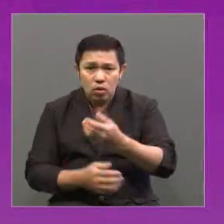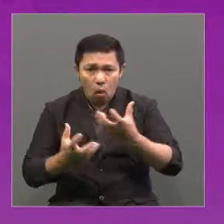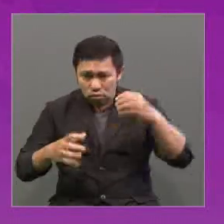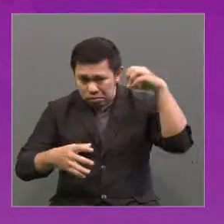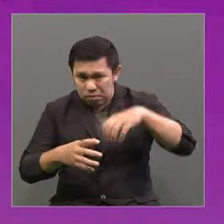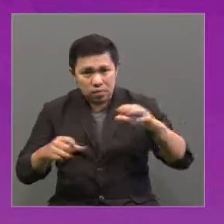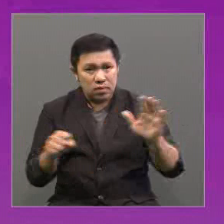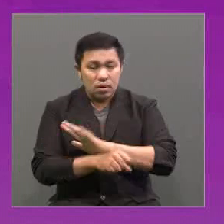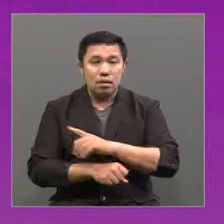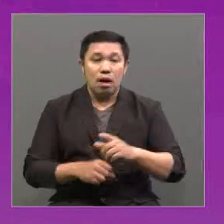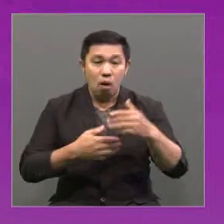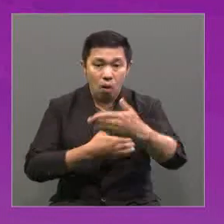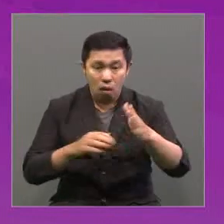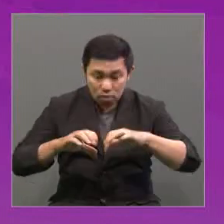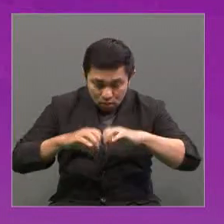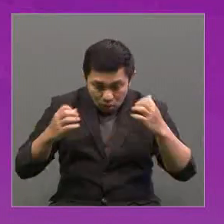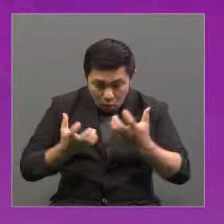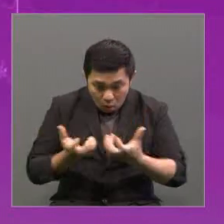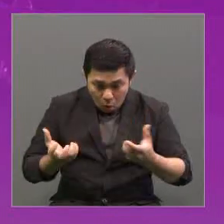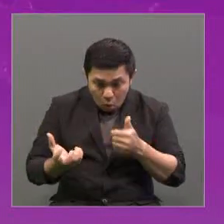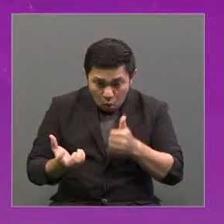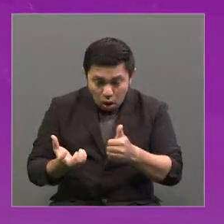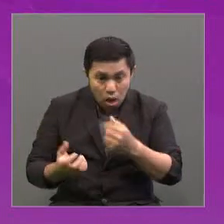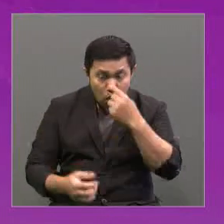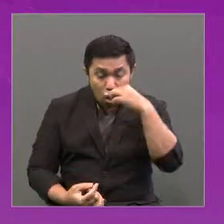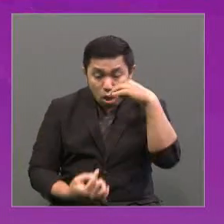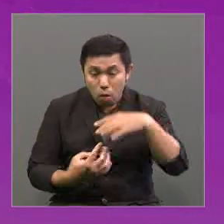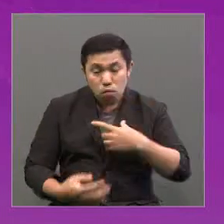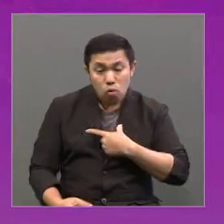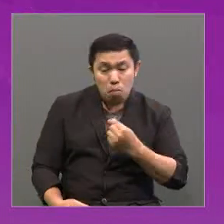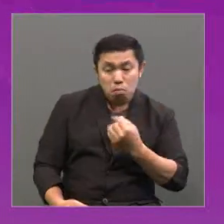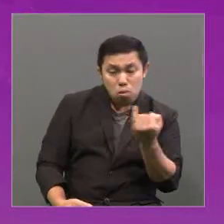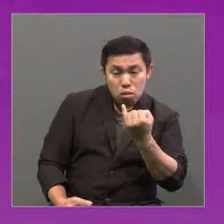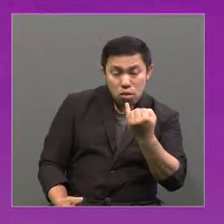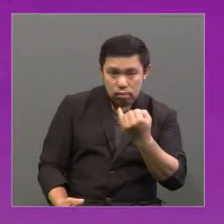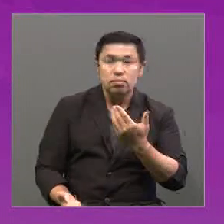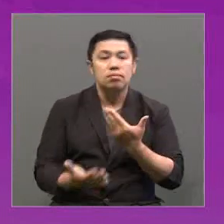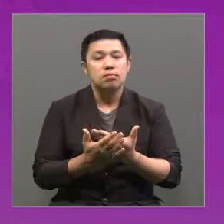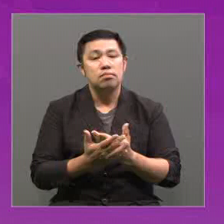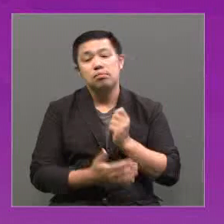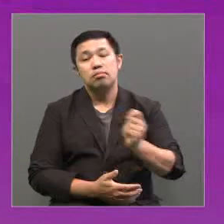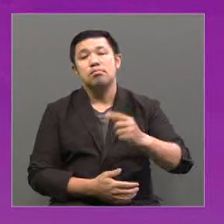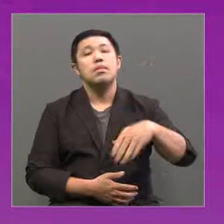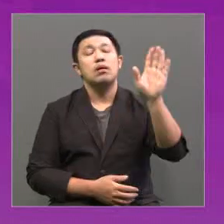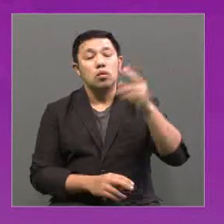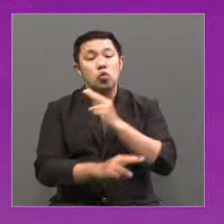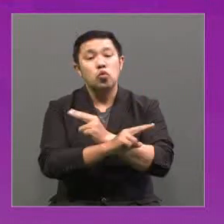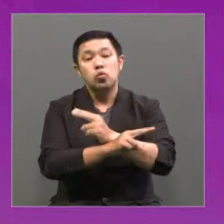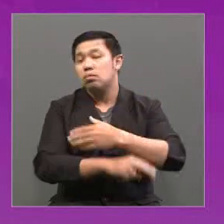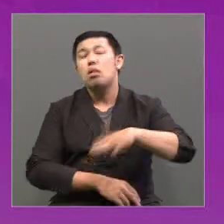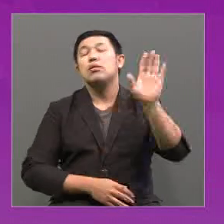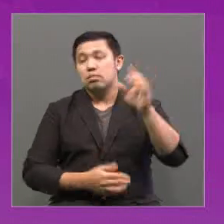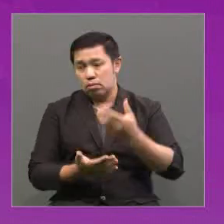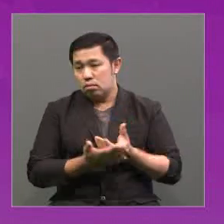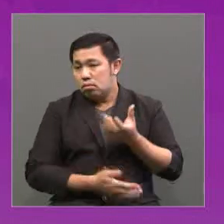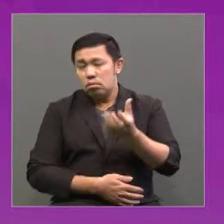ค่าแน่นอนแล้วถ้าใครเปิดกล่องไปแล้วได้สินค้าที่ไม่โอเคไม่ดีไม่มีคุณภาพเดี๋ยวจะคืนเงินให้กี่เท่าตัวกี่เท่าตัว